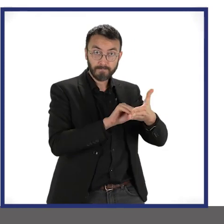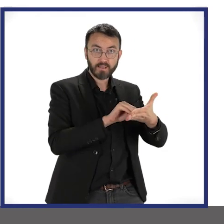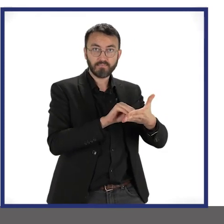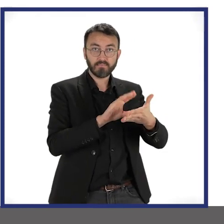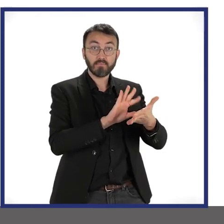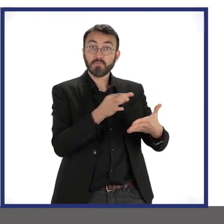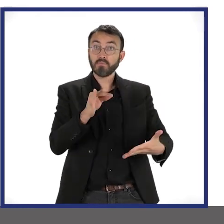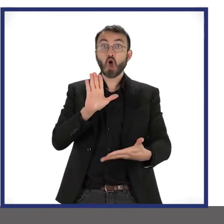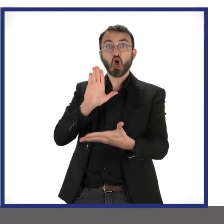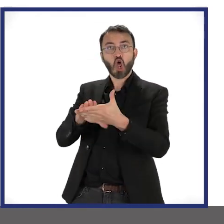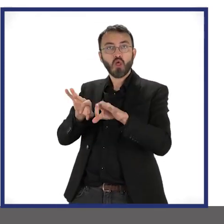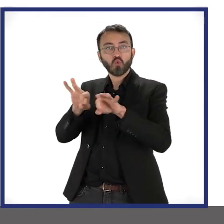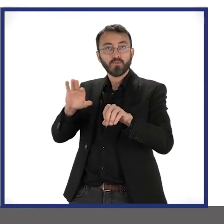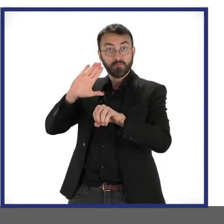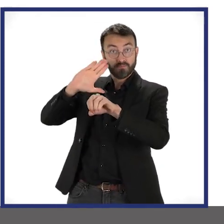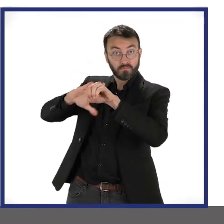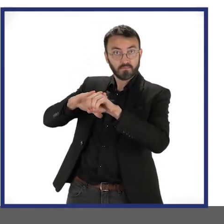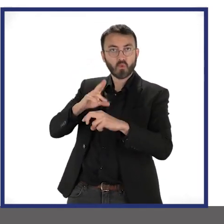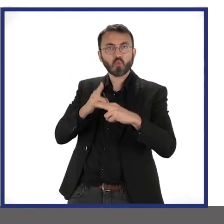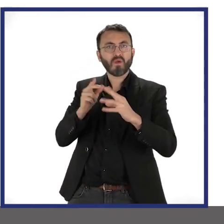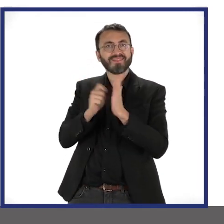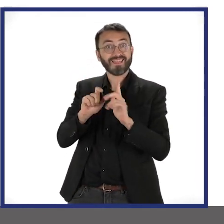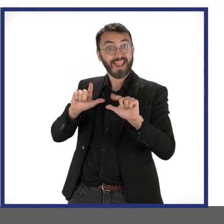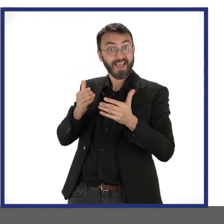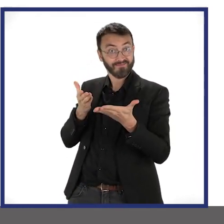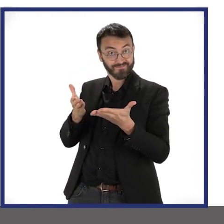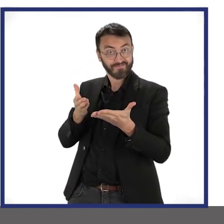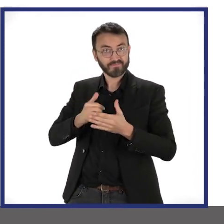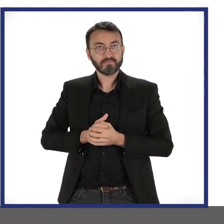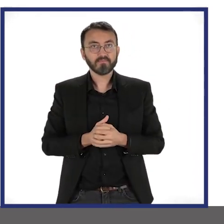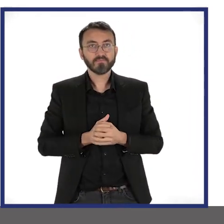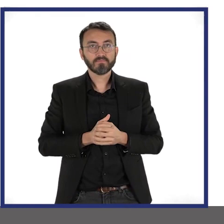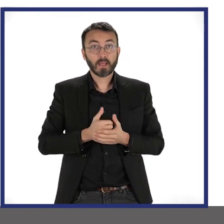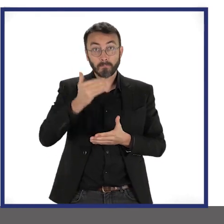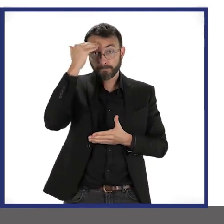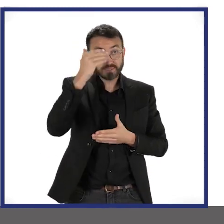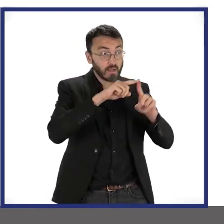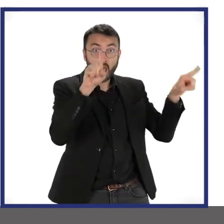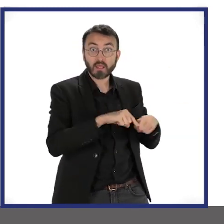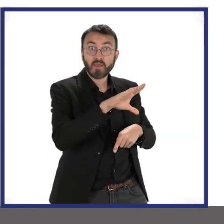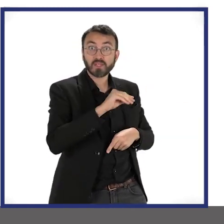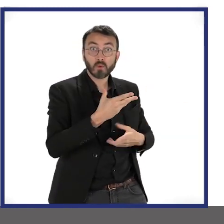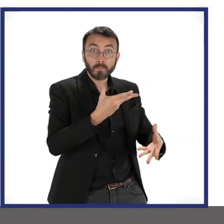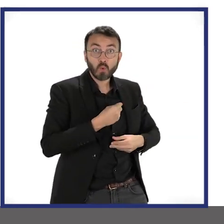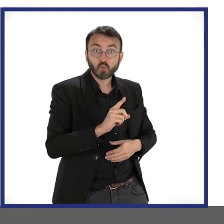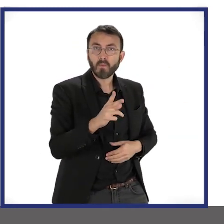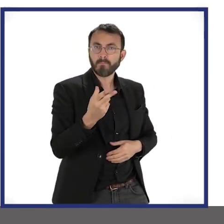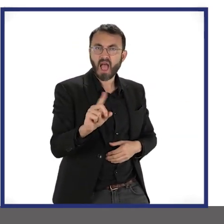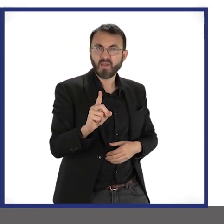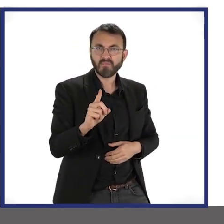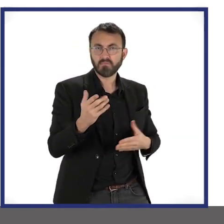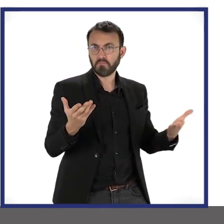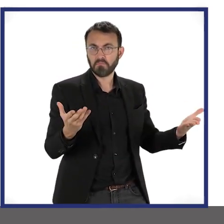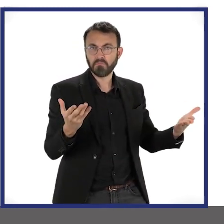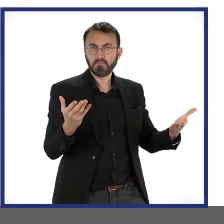avez fait le test, vous la collez sur le tube, là où il y a nom et date. Si vous n'avez pas reçu votre lettre d'invitation, ce